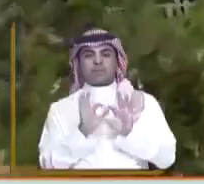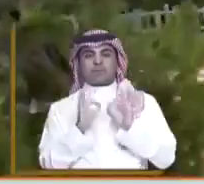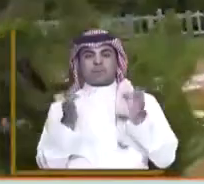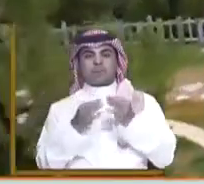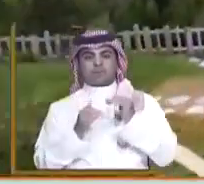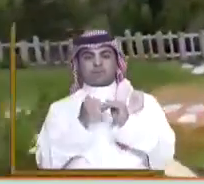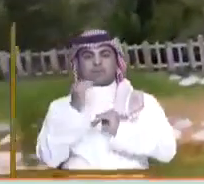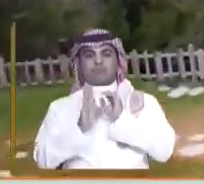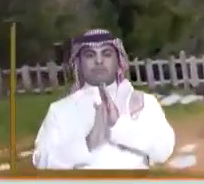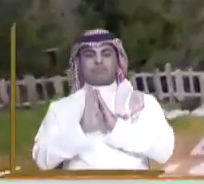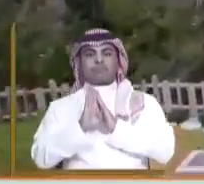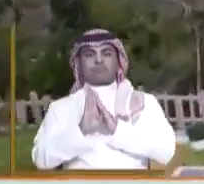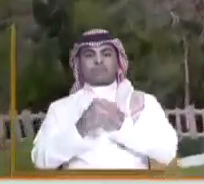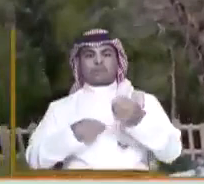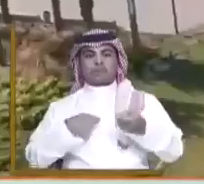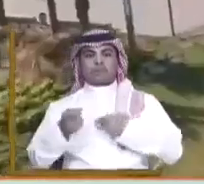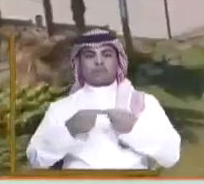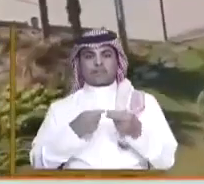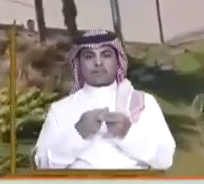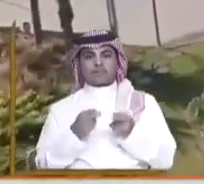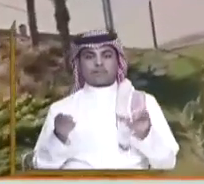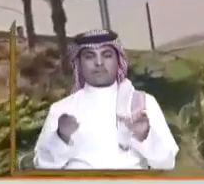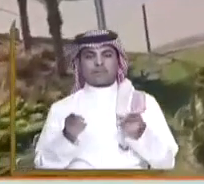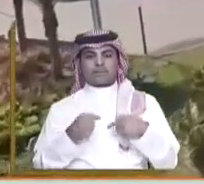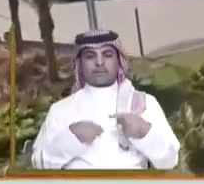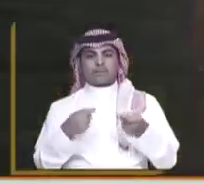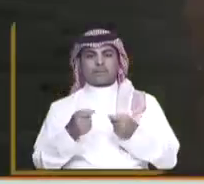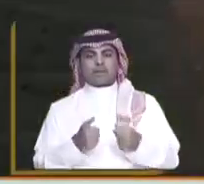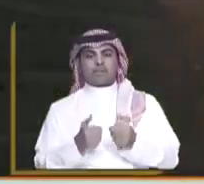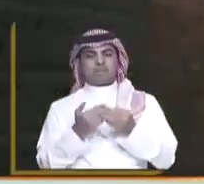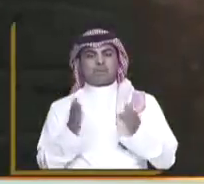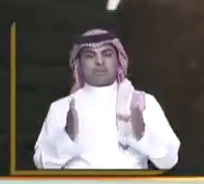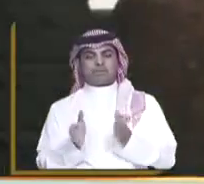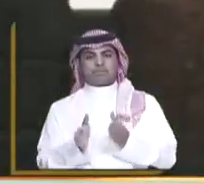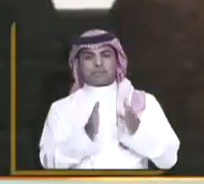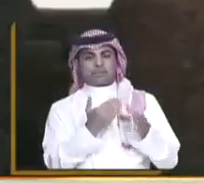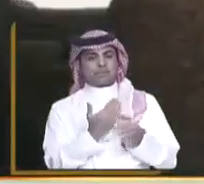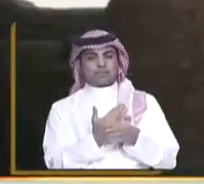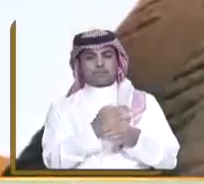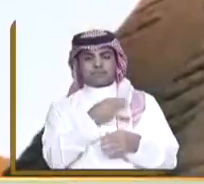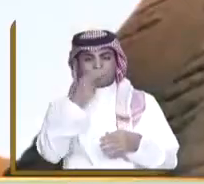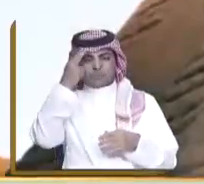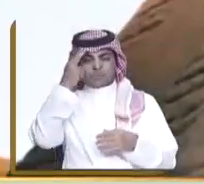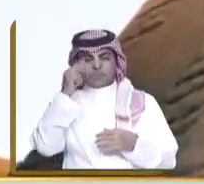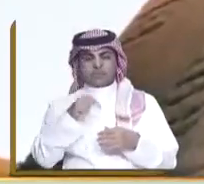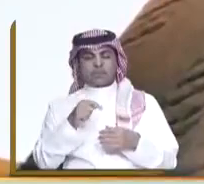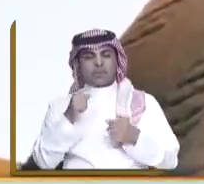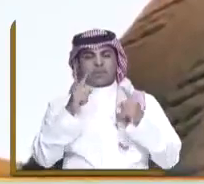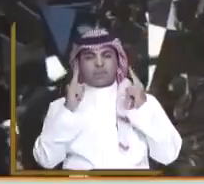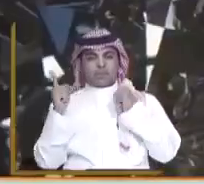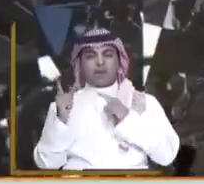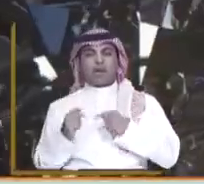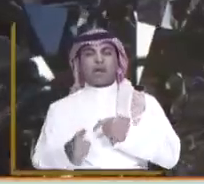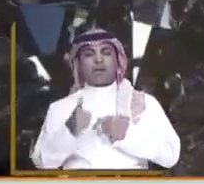نابض بالحياه واقتصاد مزدهر ومتنوع واكثر انفتاح مما جعل المملكه اليوم احد اكثر